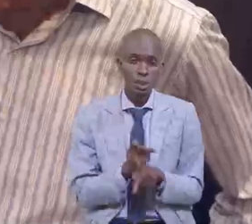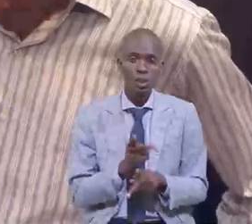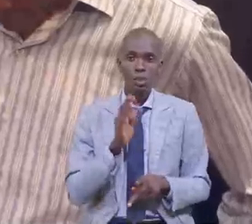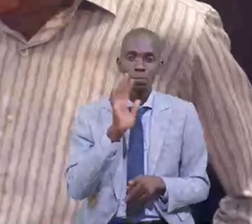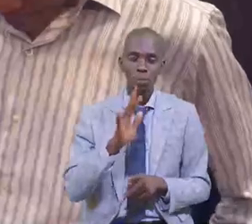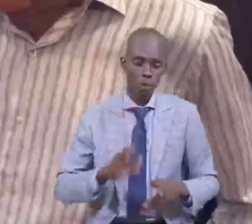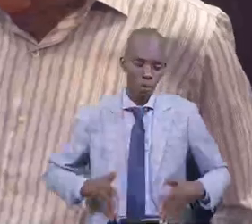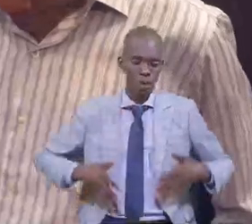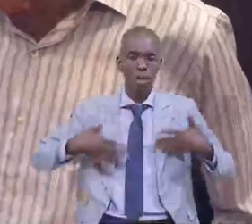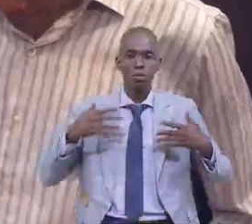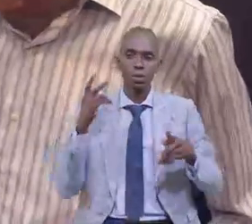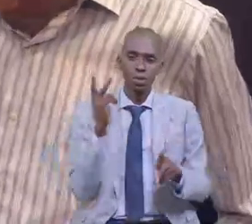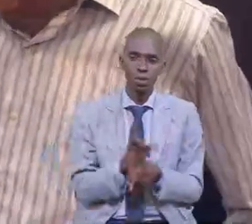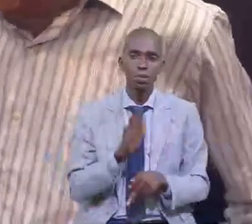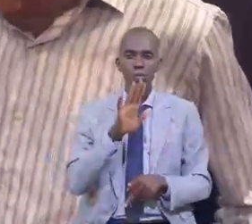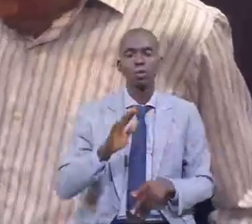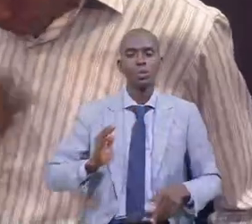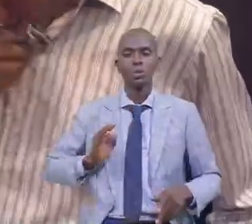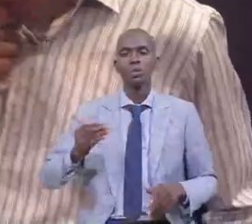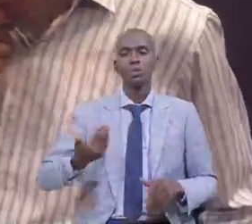Garde ta vie, garde ton âme.